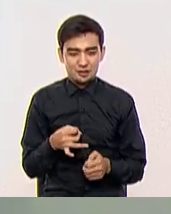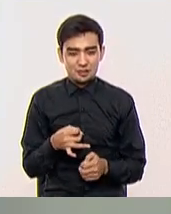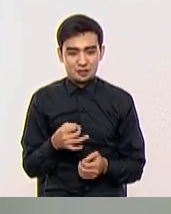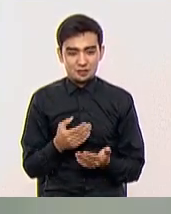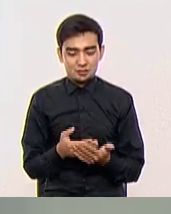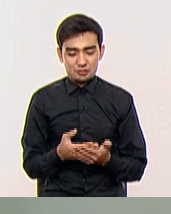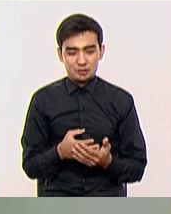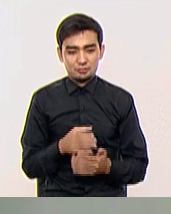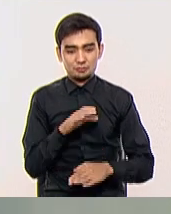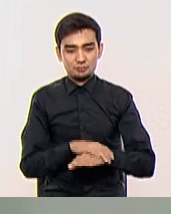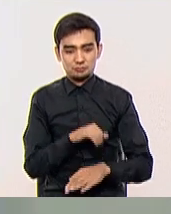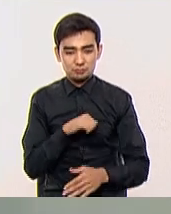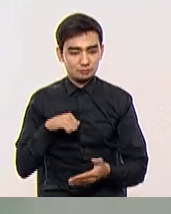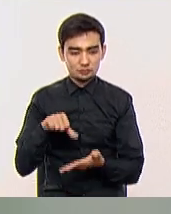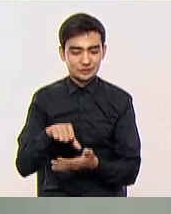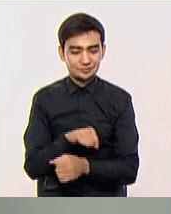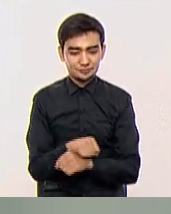жағына банк өзі қатыспайды.